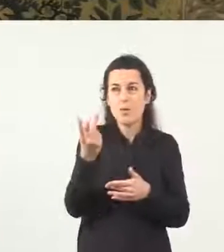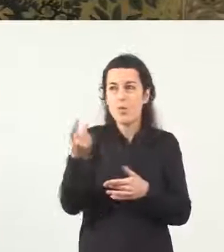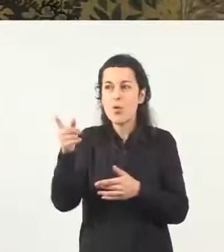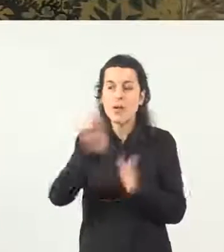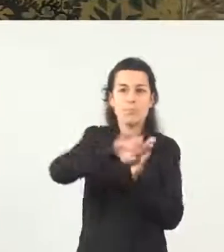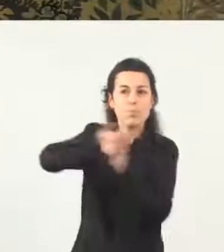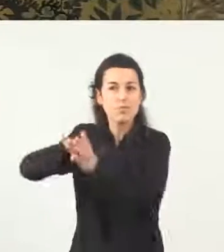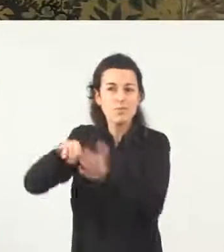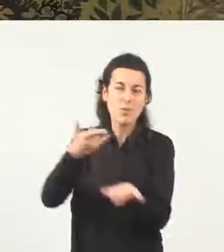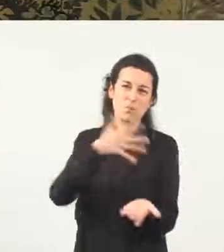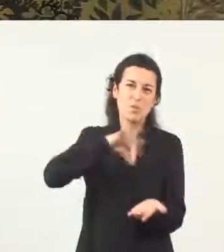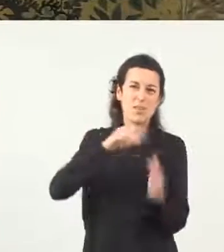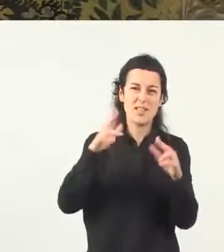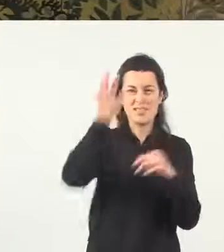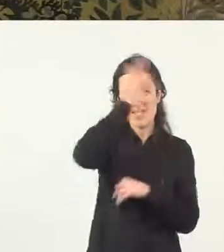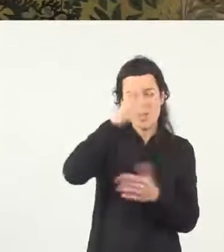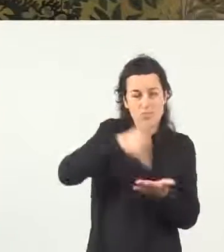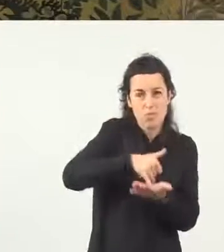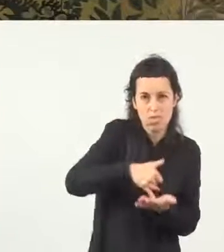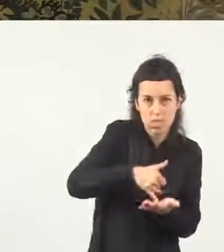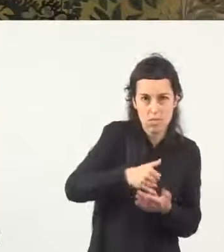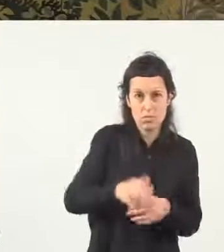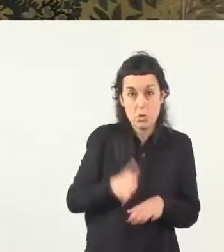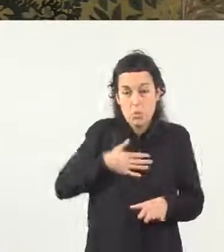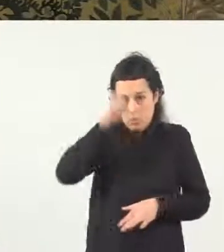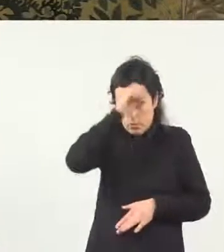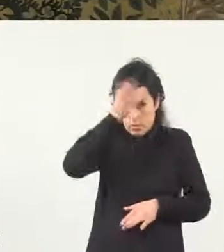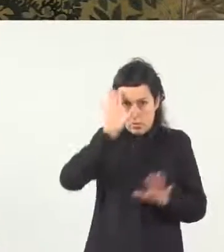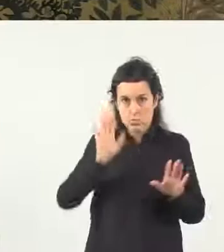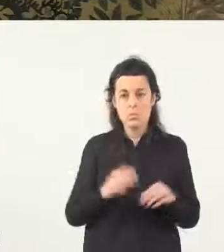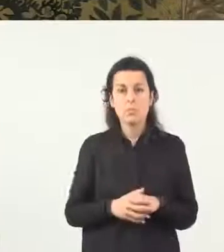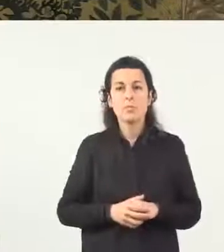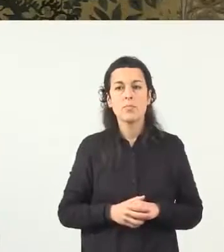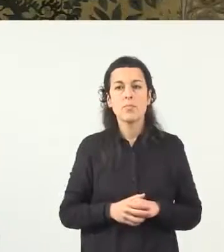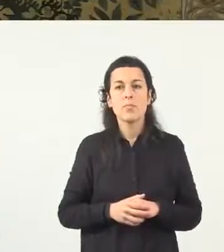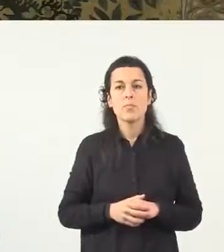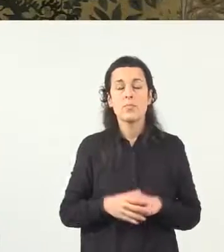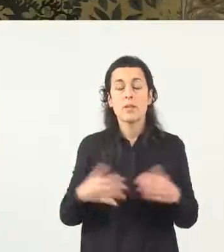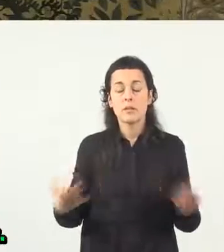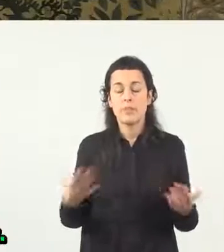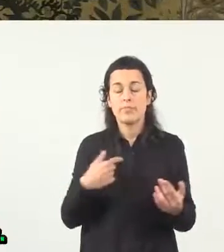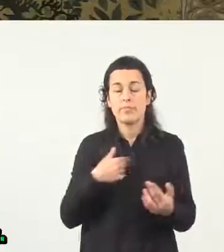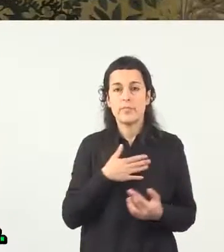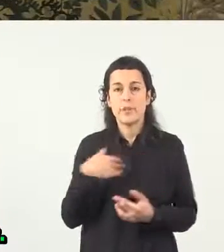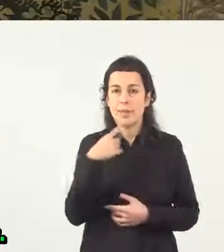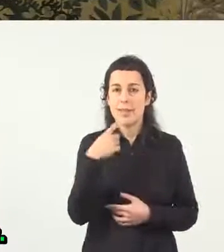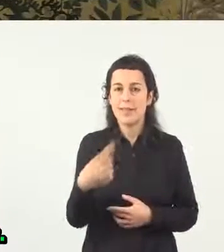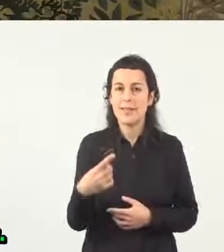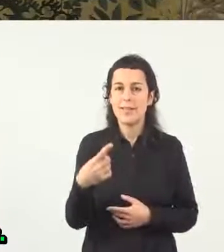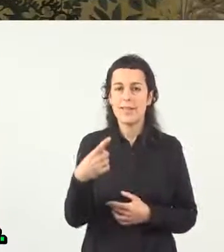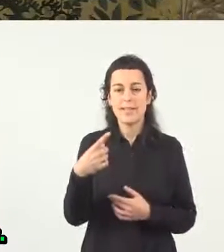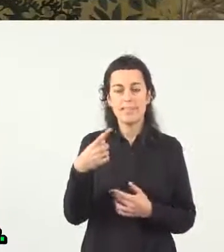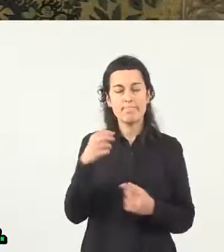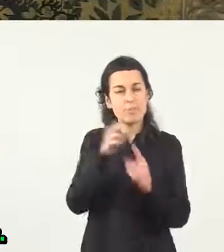edo bestean. Hori da nire ideia, ez da? Bueno, modu batean esaten nagoena da, irakurketa zabalagoak egin